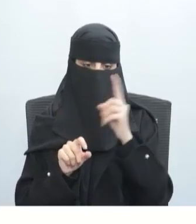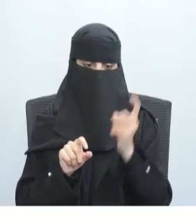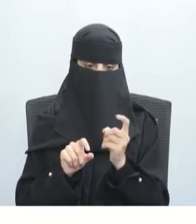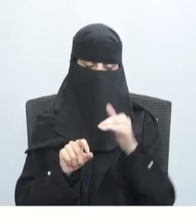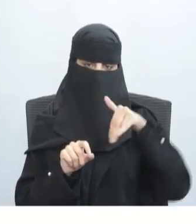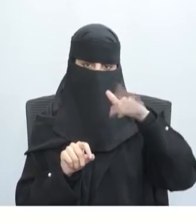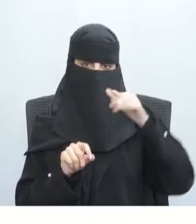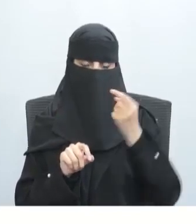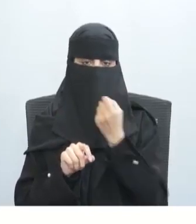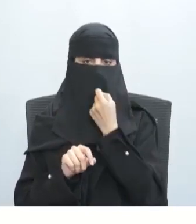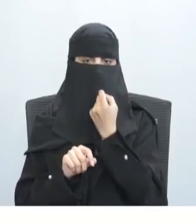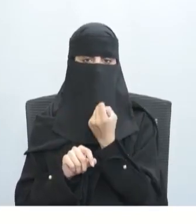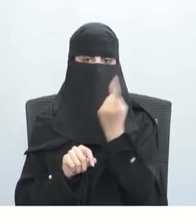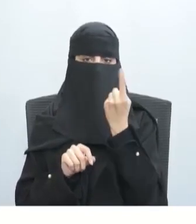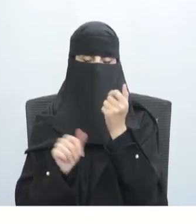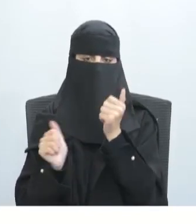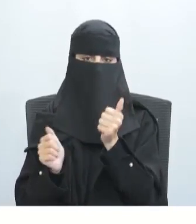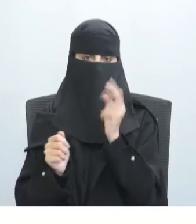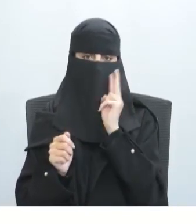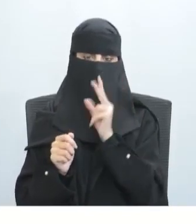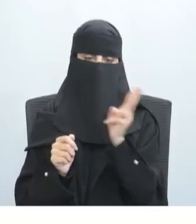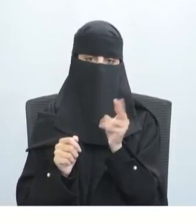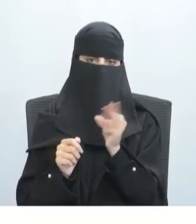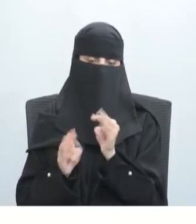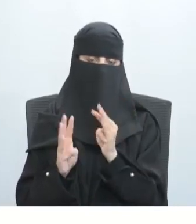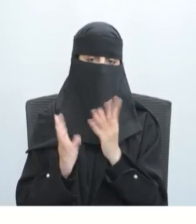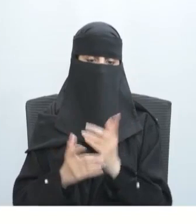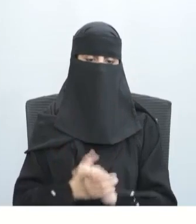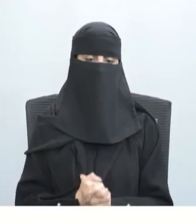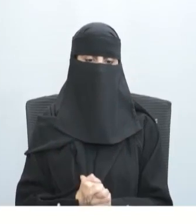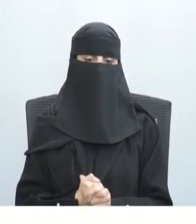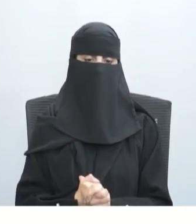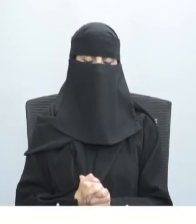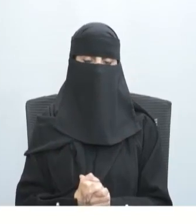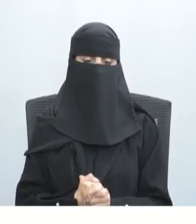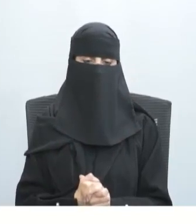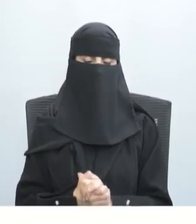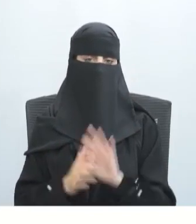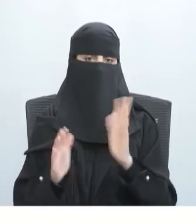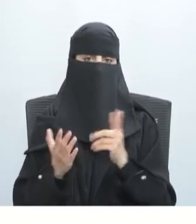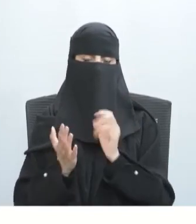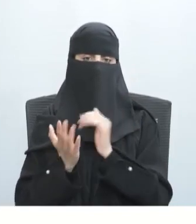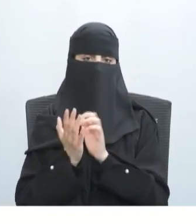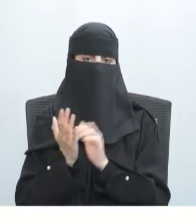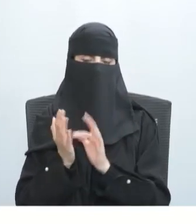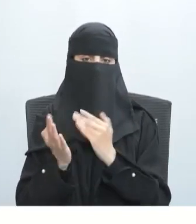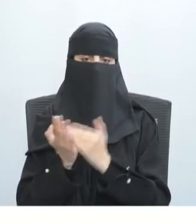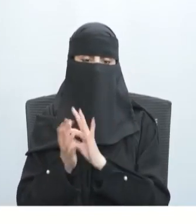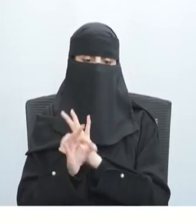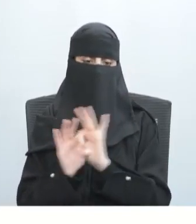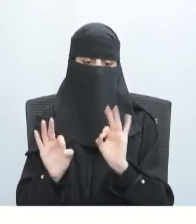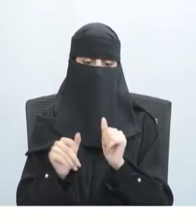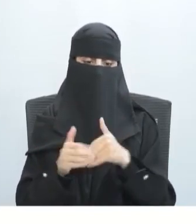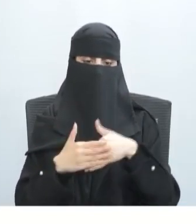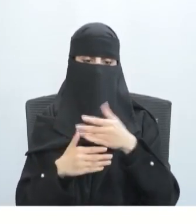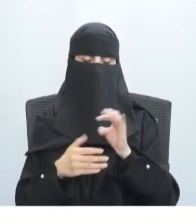وواحد هنا الاس يعبر عن الفتره الزمنيه بعد ذلك نقوم بتطبيقها في اي عمليه حسابيه رياضيه